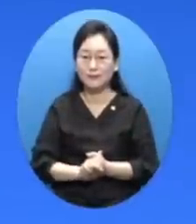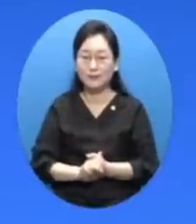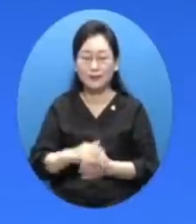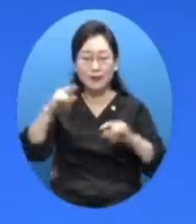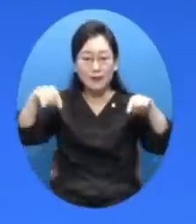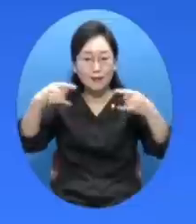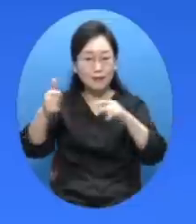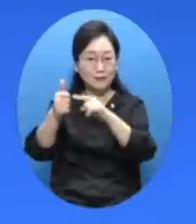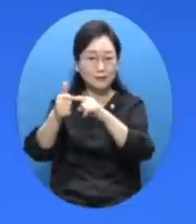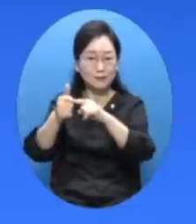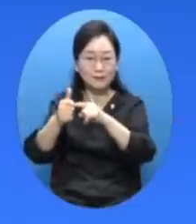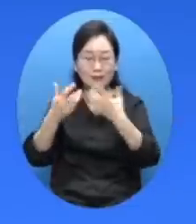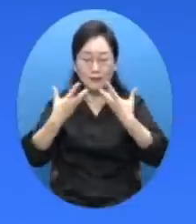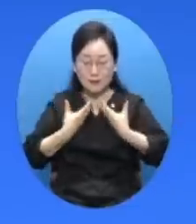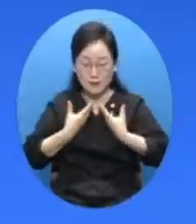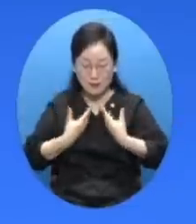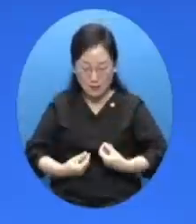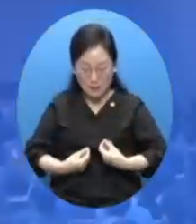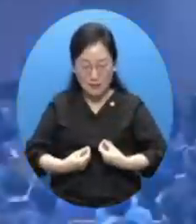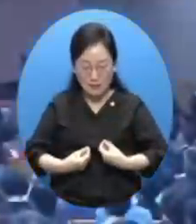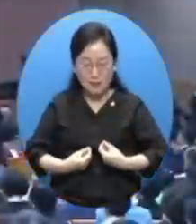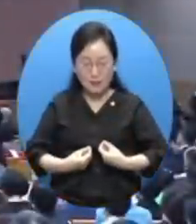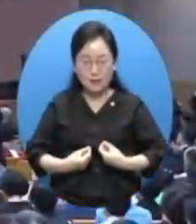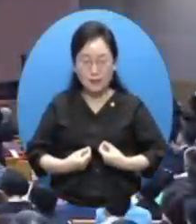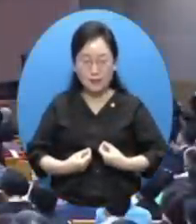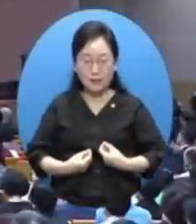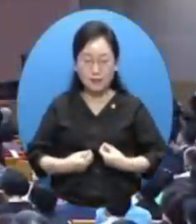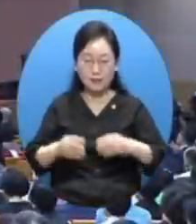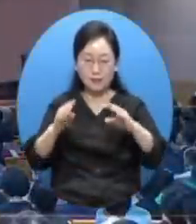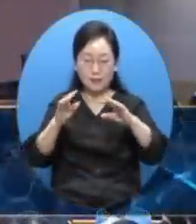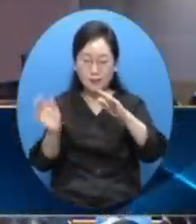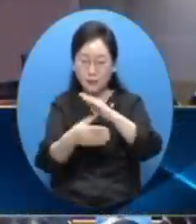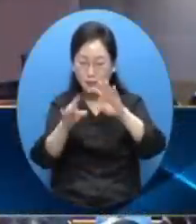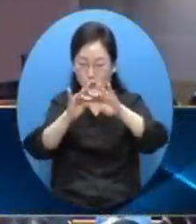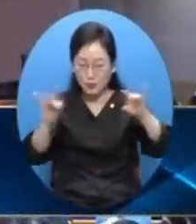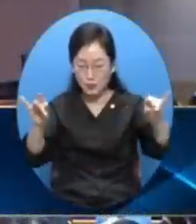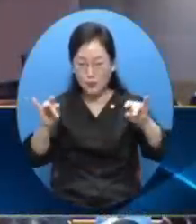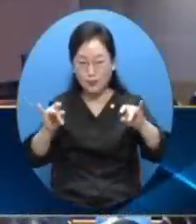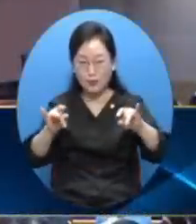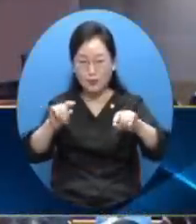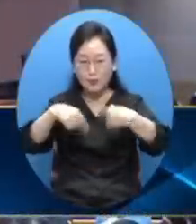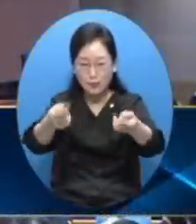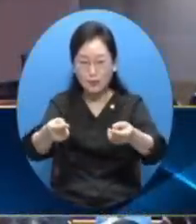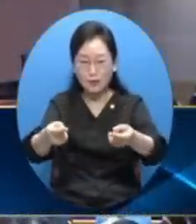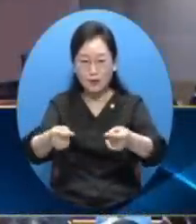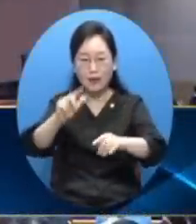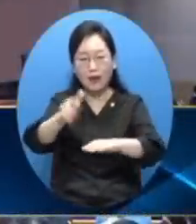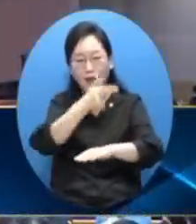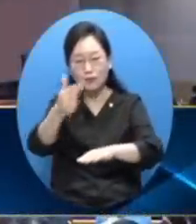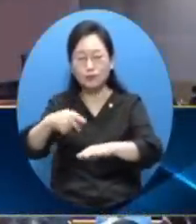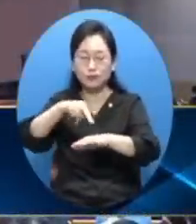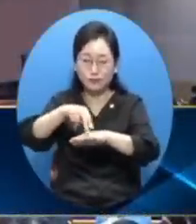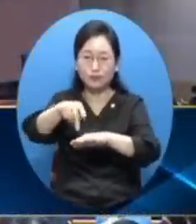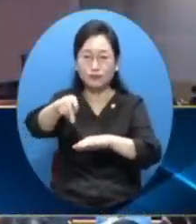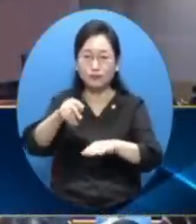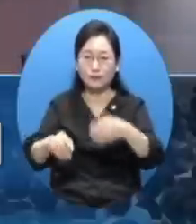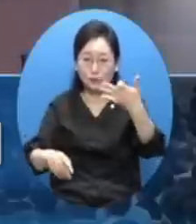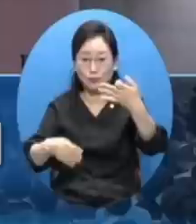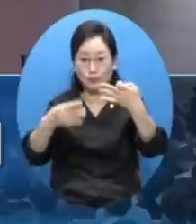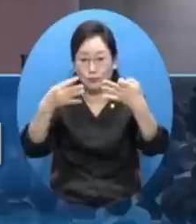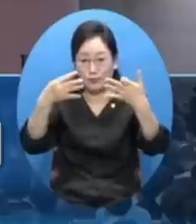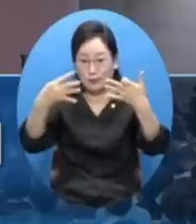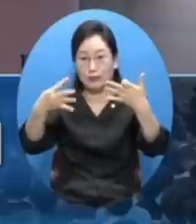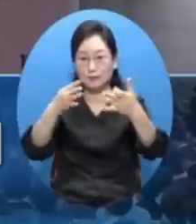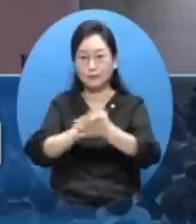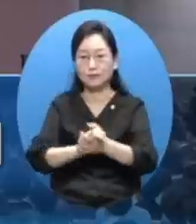엘리야가 절망에 처해서 광야로 들어가 하루 길을 갔습니다. 19장 4절은 설명합니다.